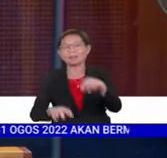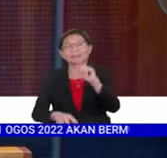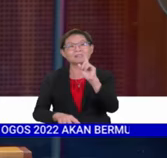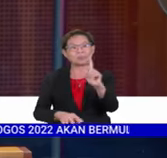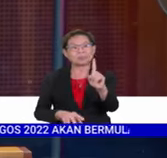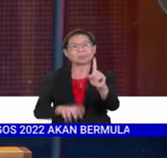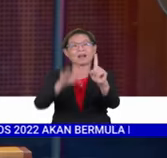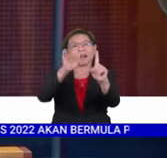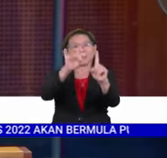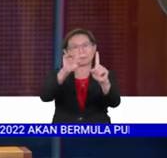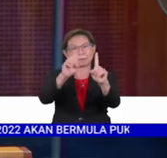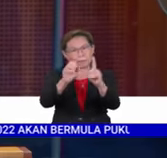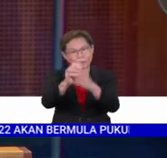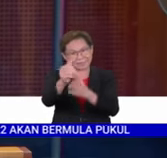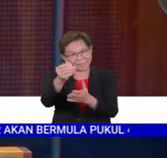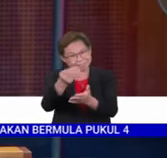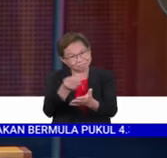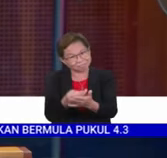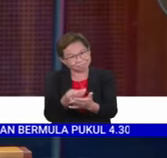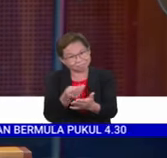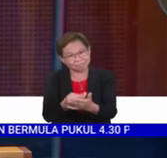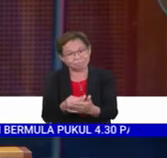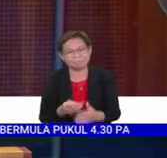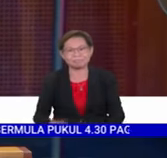sebanyak RM180.